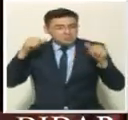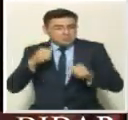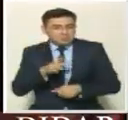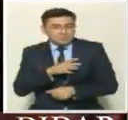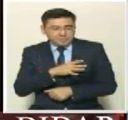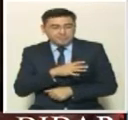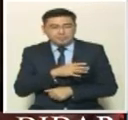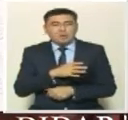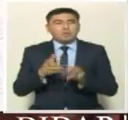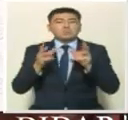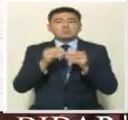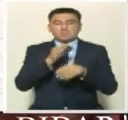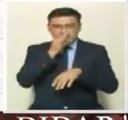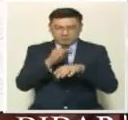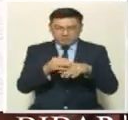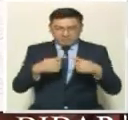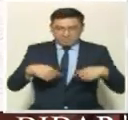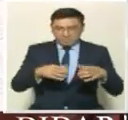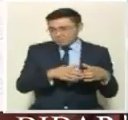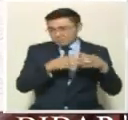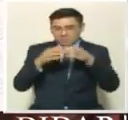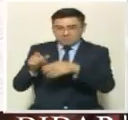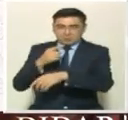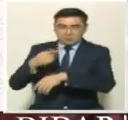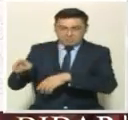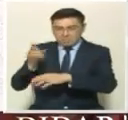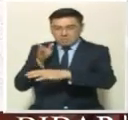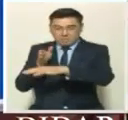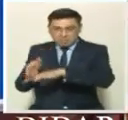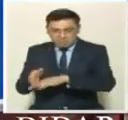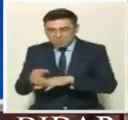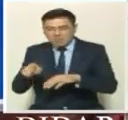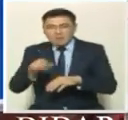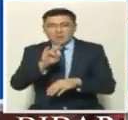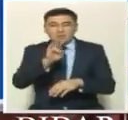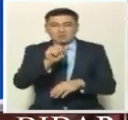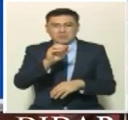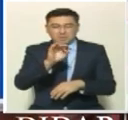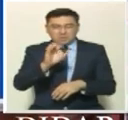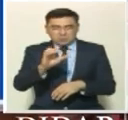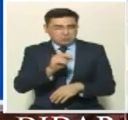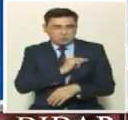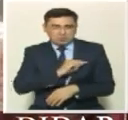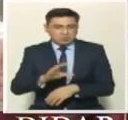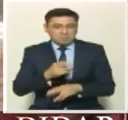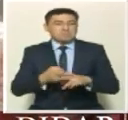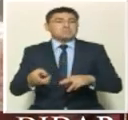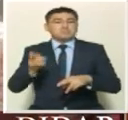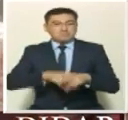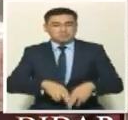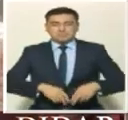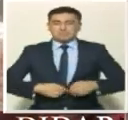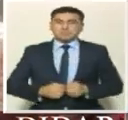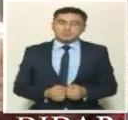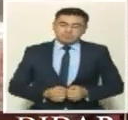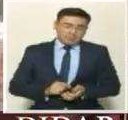Жауаптылар тексеріс нәтижесінде жылу қондырғысындағы насостың істен шығуын анықтап, қазір тиісті шаралар қолданып жатыр. Міндетті түрде оны